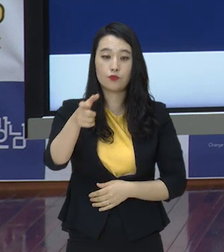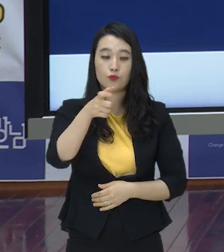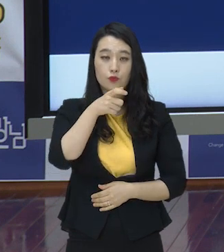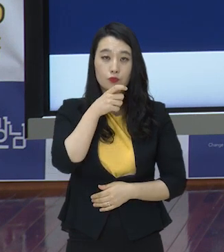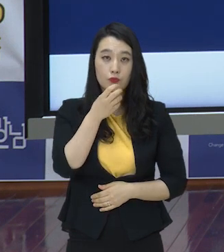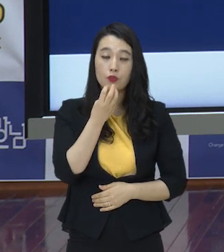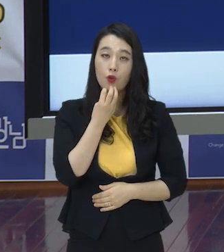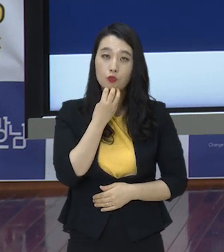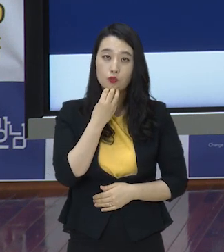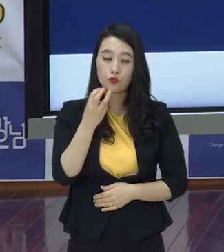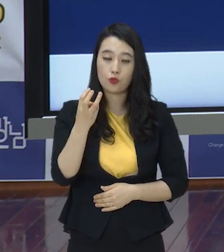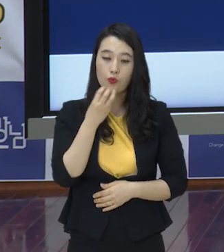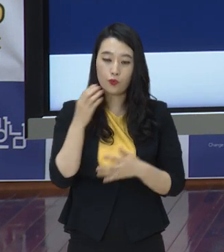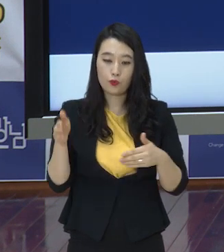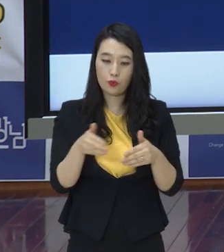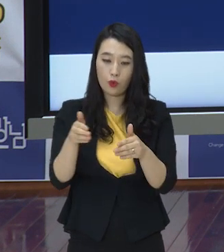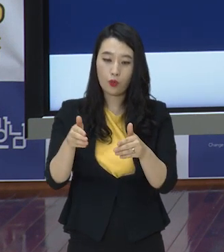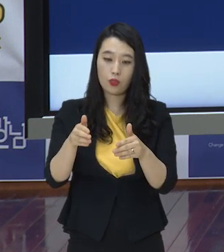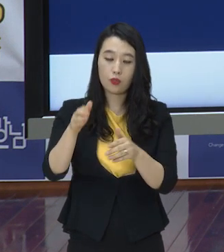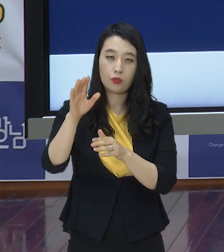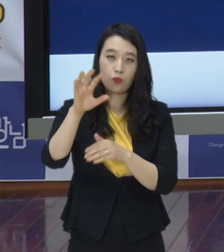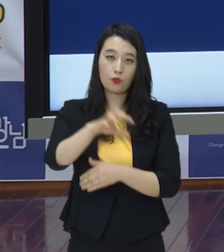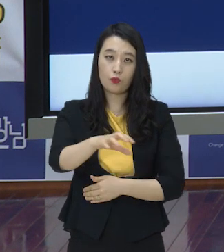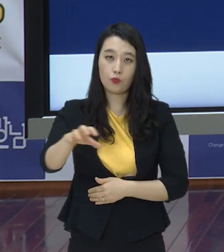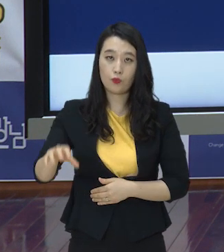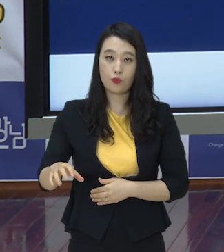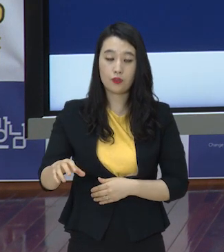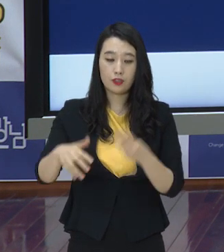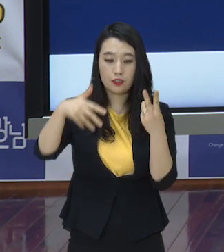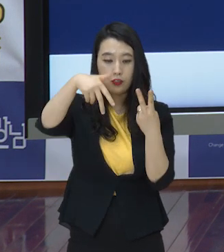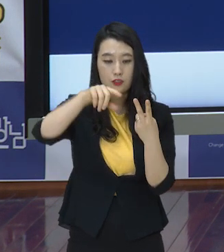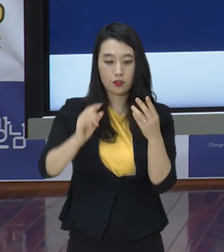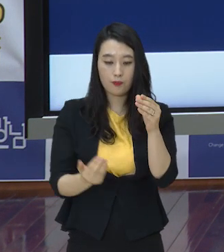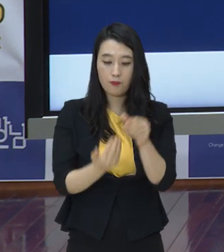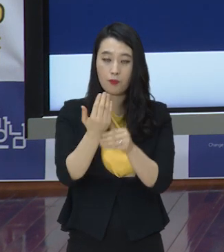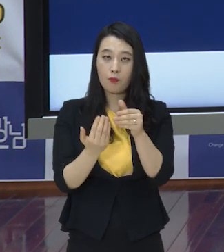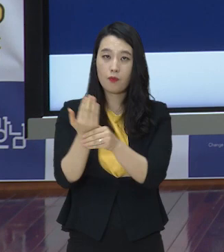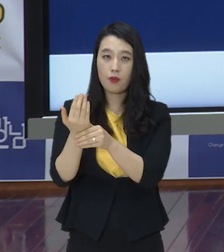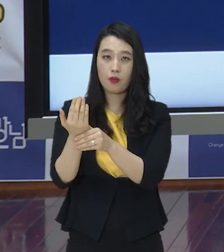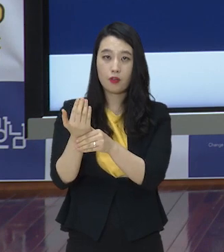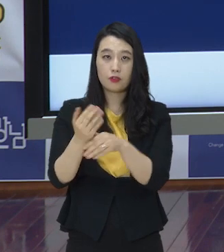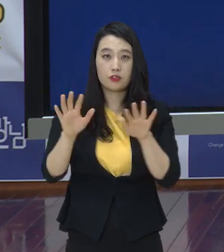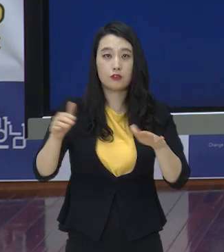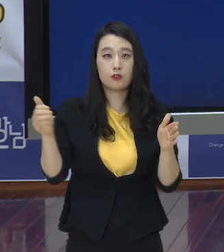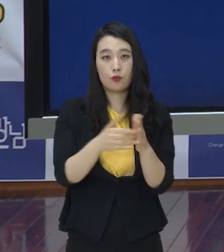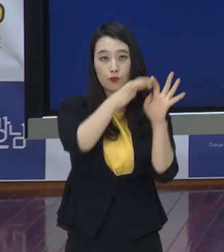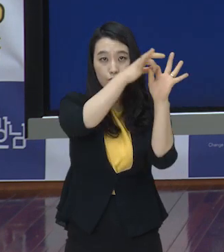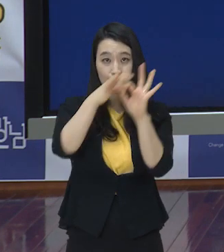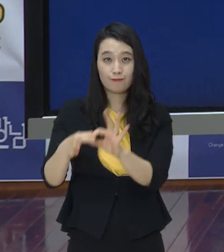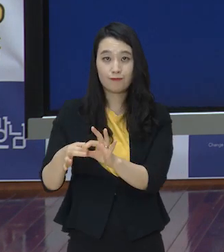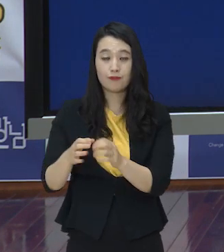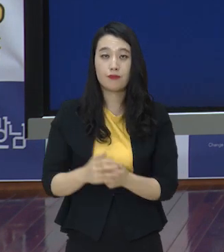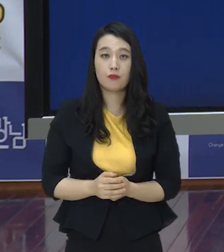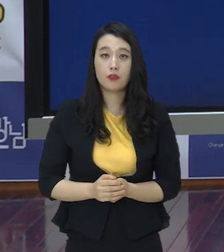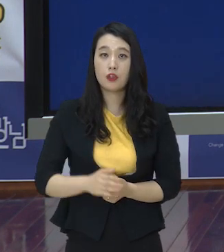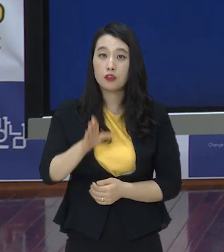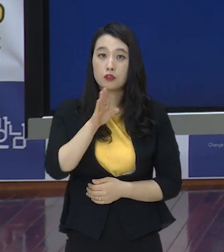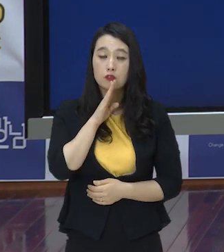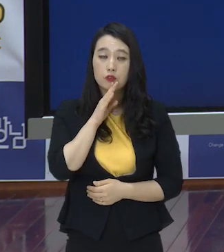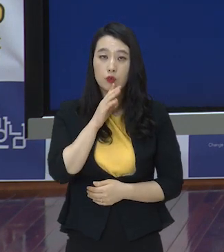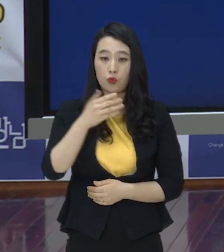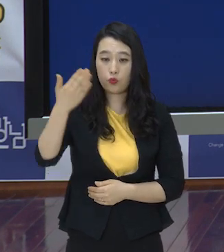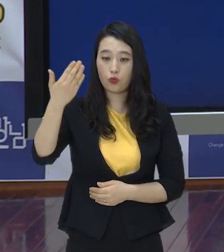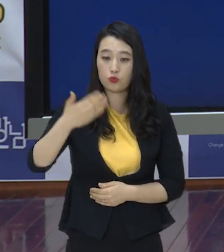충청권에서 제2차 유행이 촉발돼 현재까지 진행되고 있습니다. 실제 서울 구로구